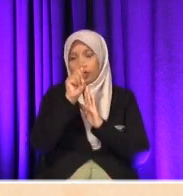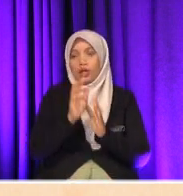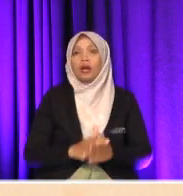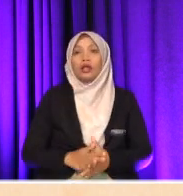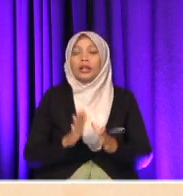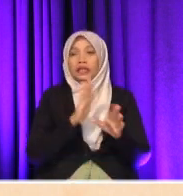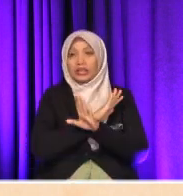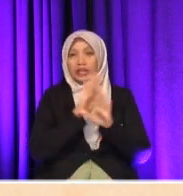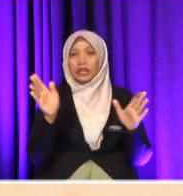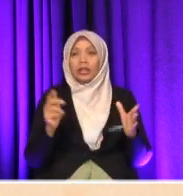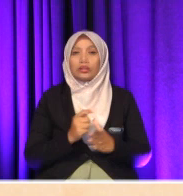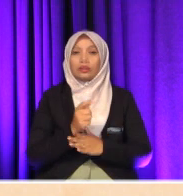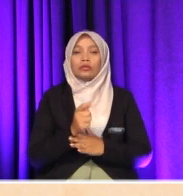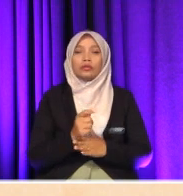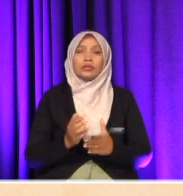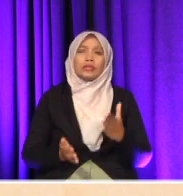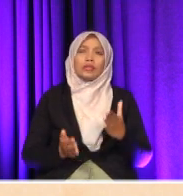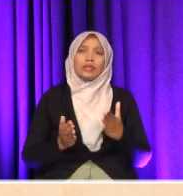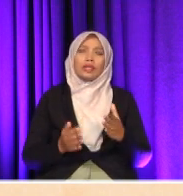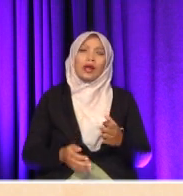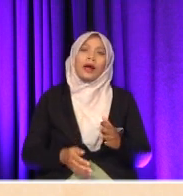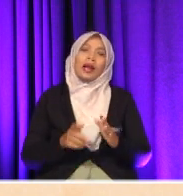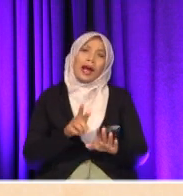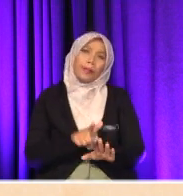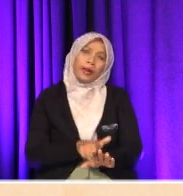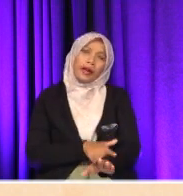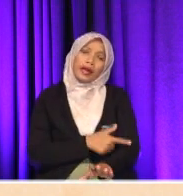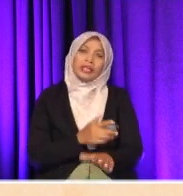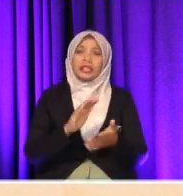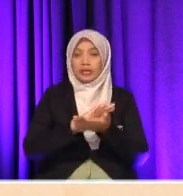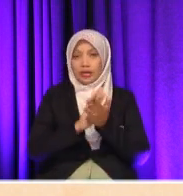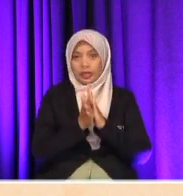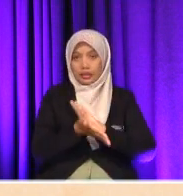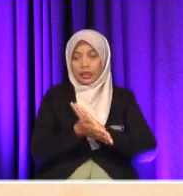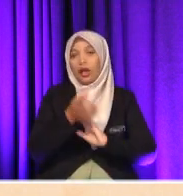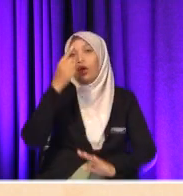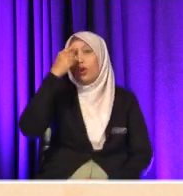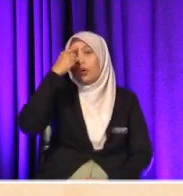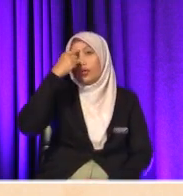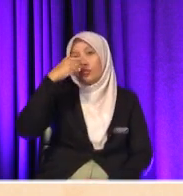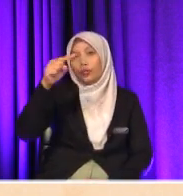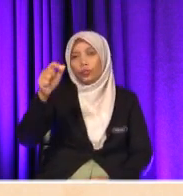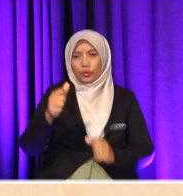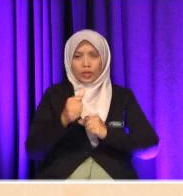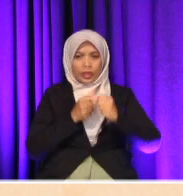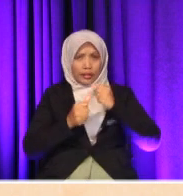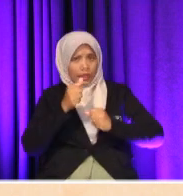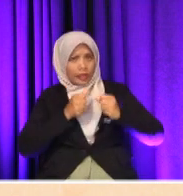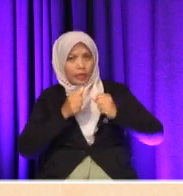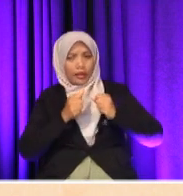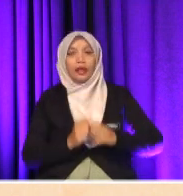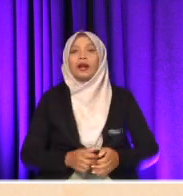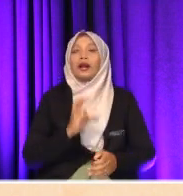Kalau sistem tidak terus tekanan airnya agak perlahan jadi untuk mengelak daripada air